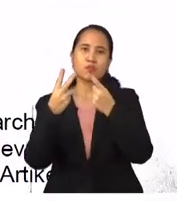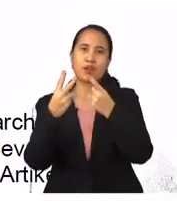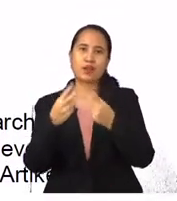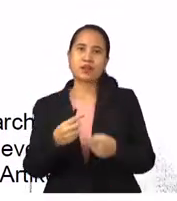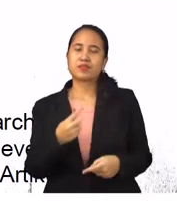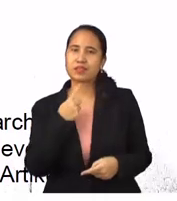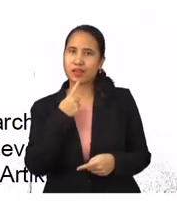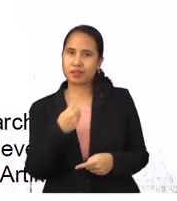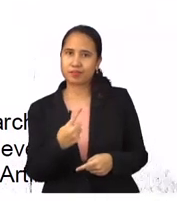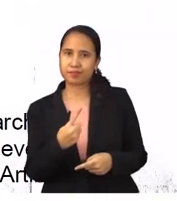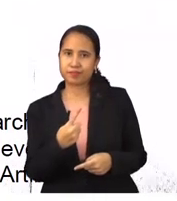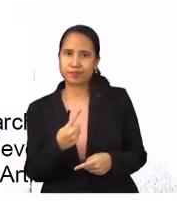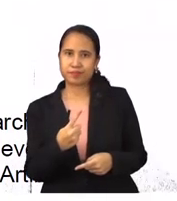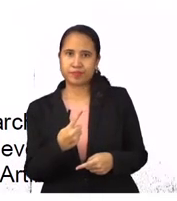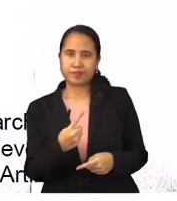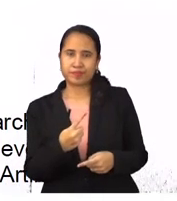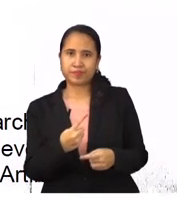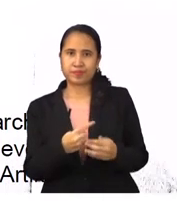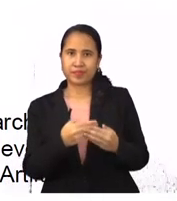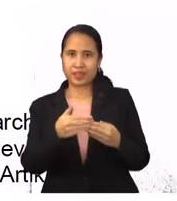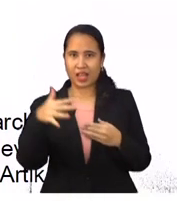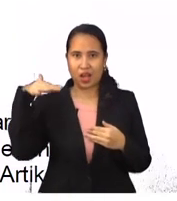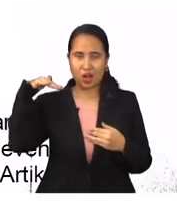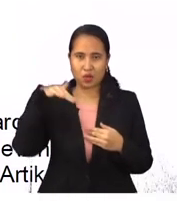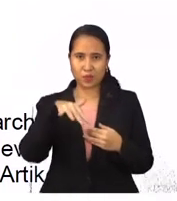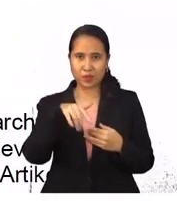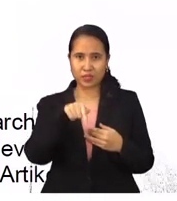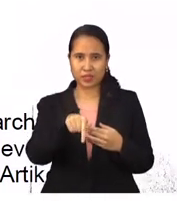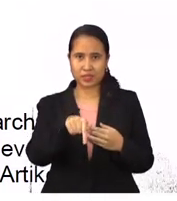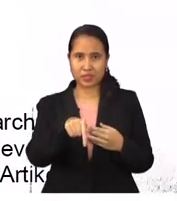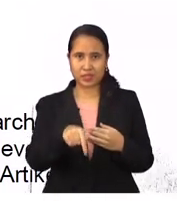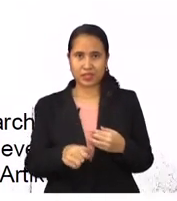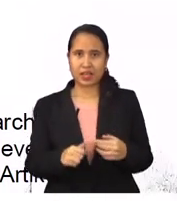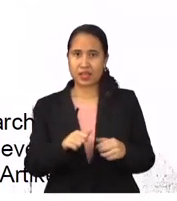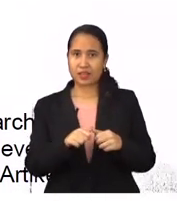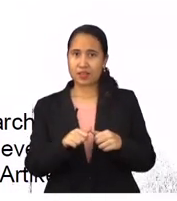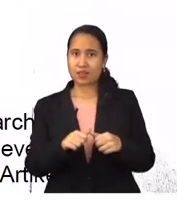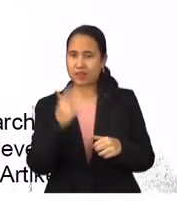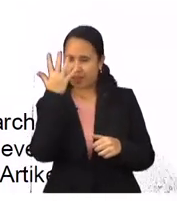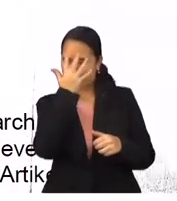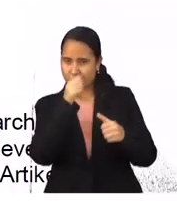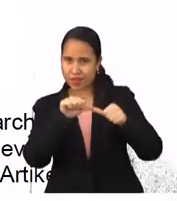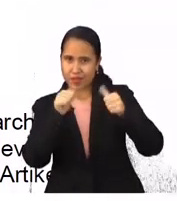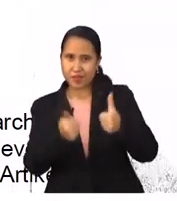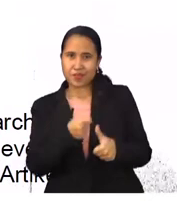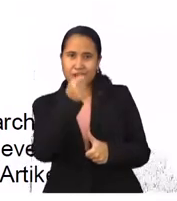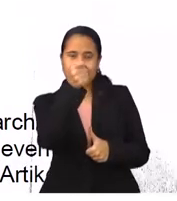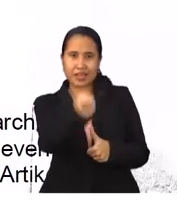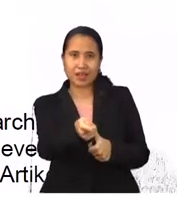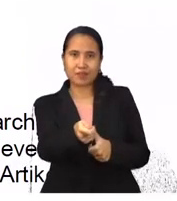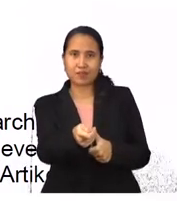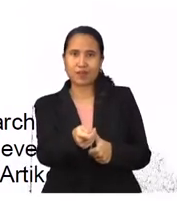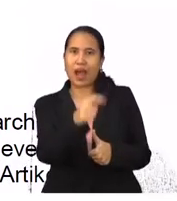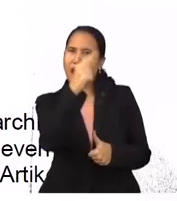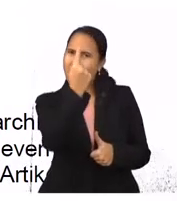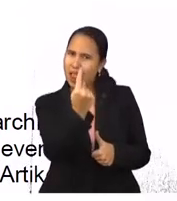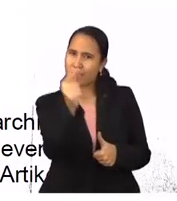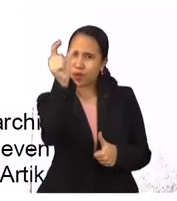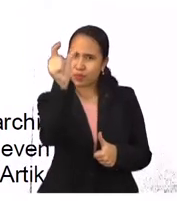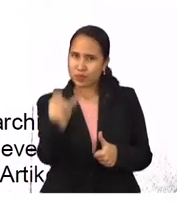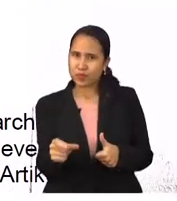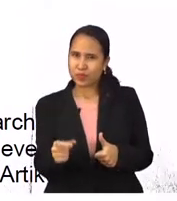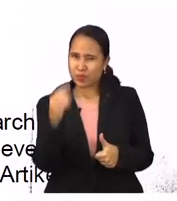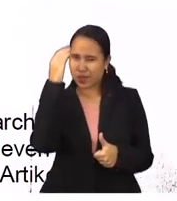maakt, is in zoverre aanwezig nu de amnestieverlening alleen van toepassing is op degenen die worden verdacht